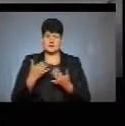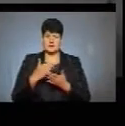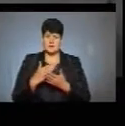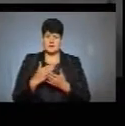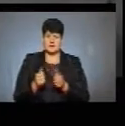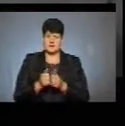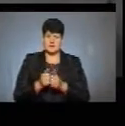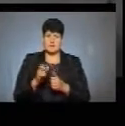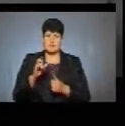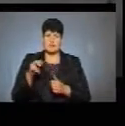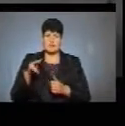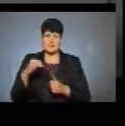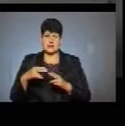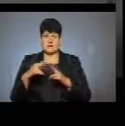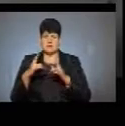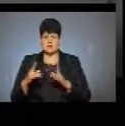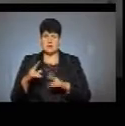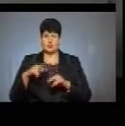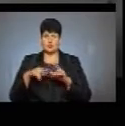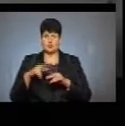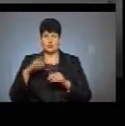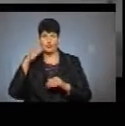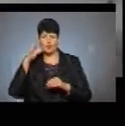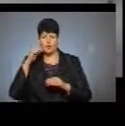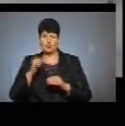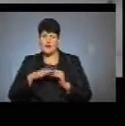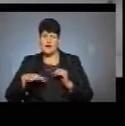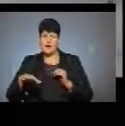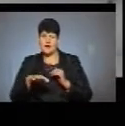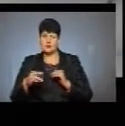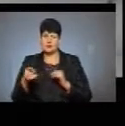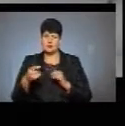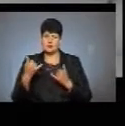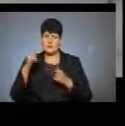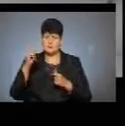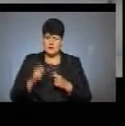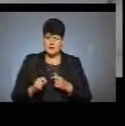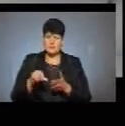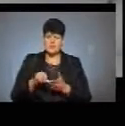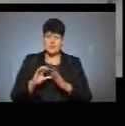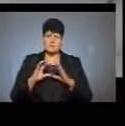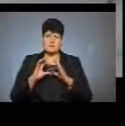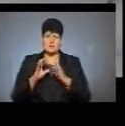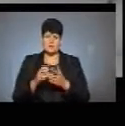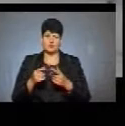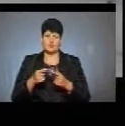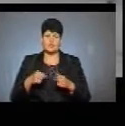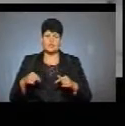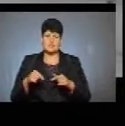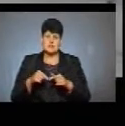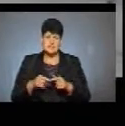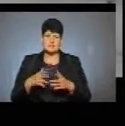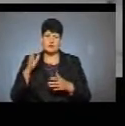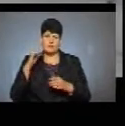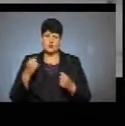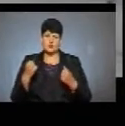поблизу Білецького мосту, де будують водну арену Тернополя. Сьогодні до нашого міста приїхали представники Міжнародної федерації та Національної федерації водного спорту,